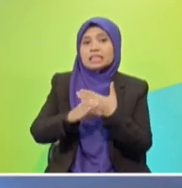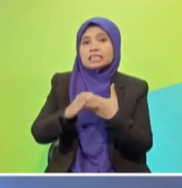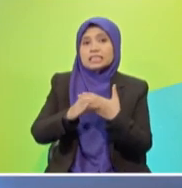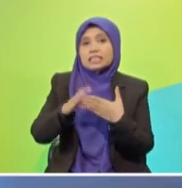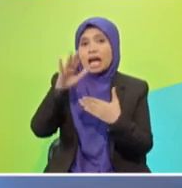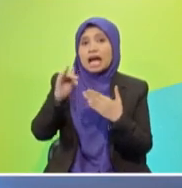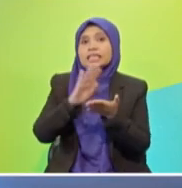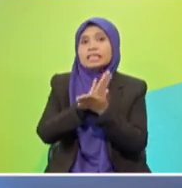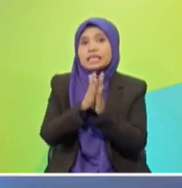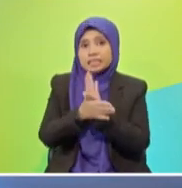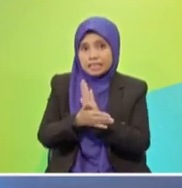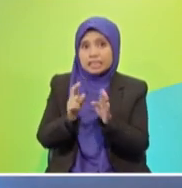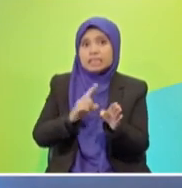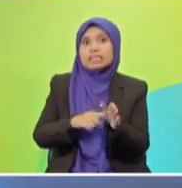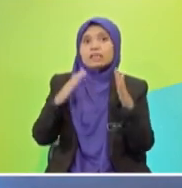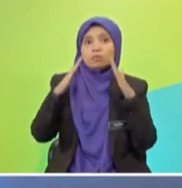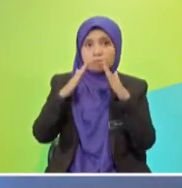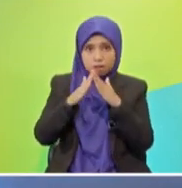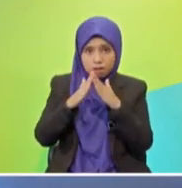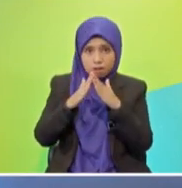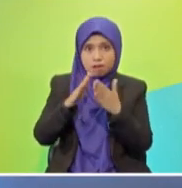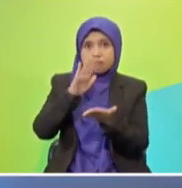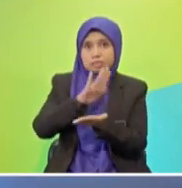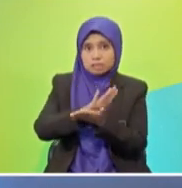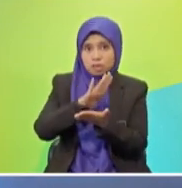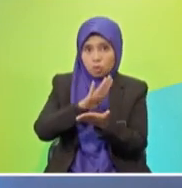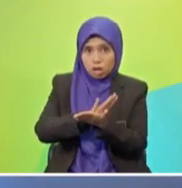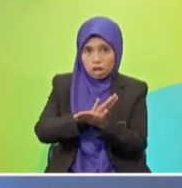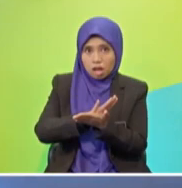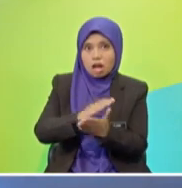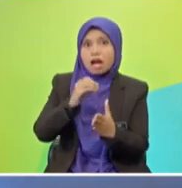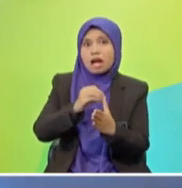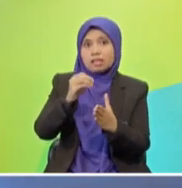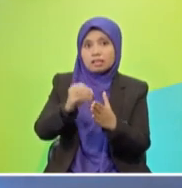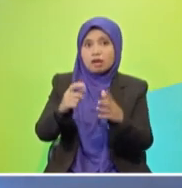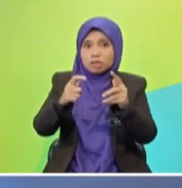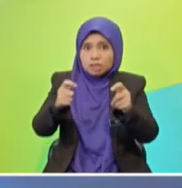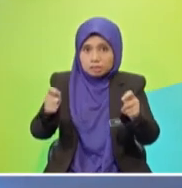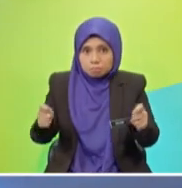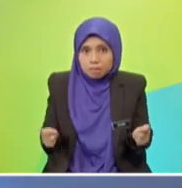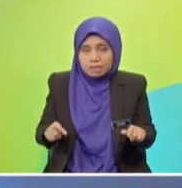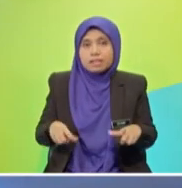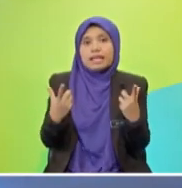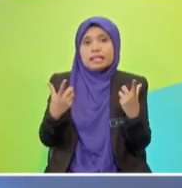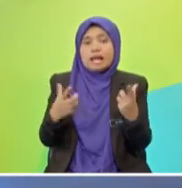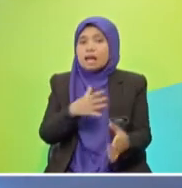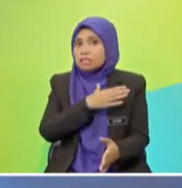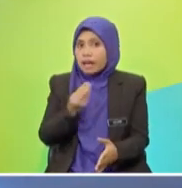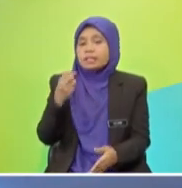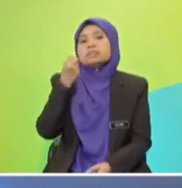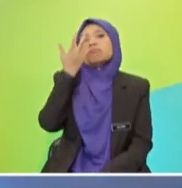dilakukan ketika berada di rumah di sekolah ataupun di tempat awal dan juga menyatakan